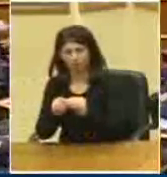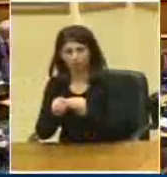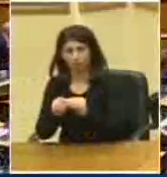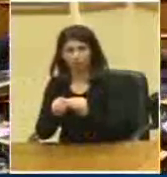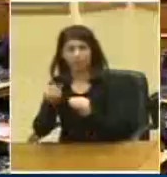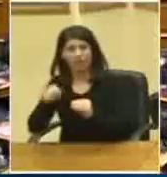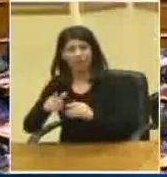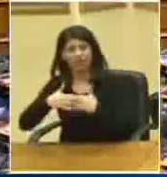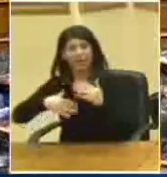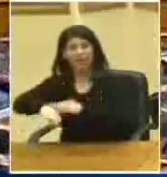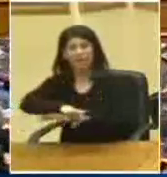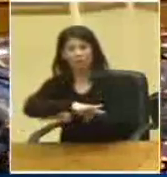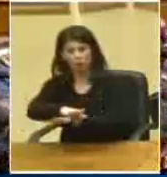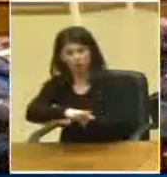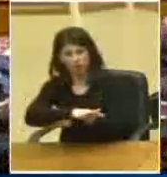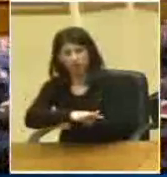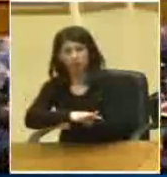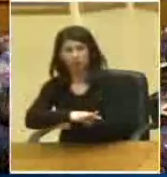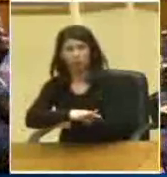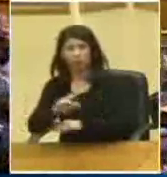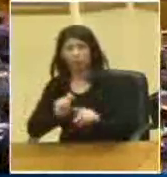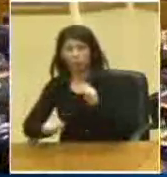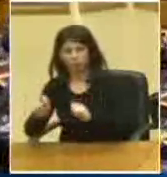Μια αρχιτεκτονική που δημιουργεί